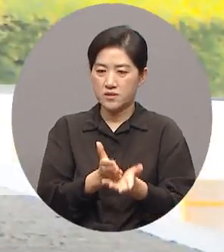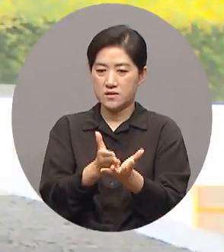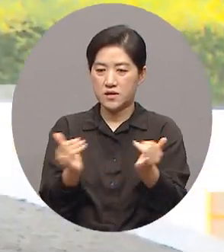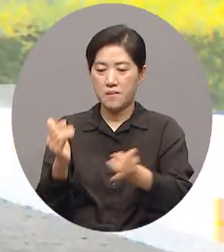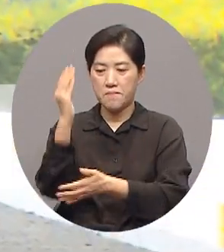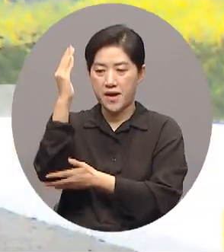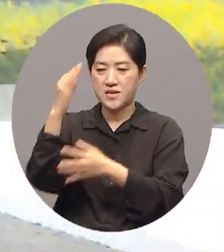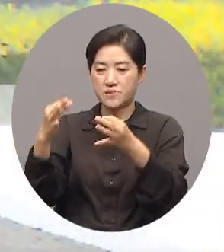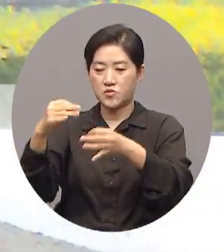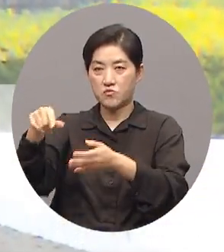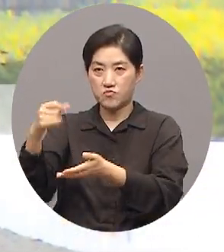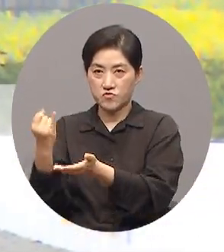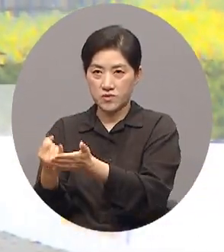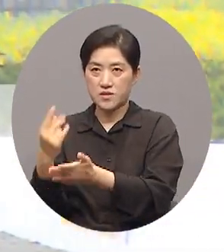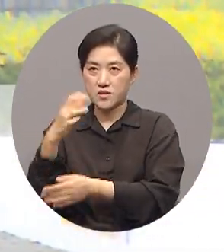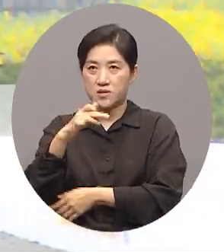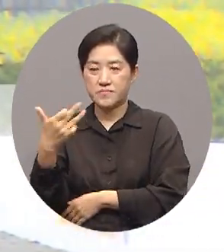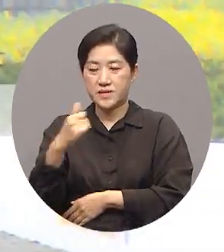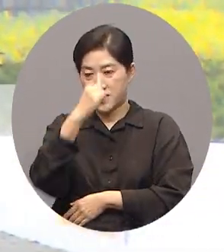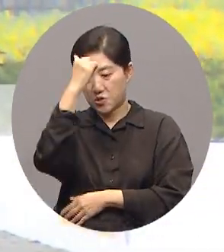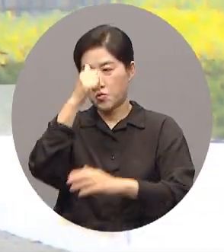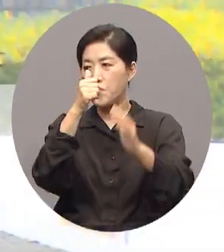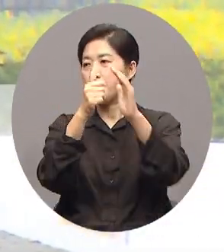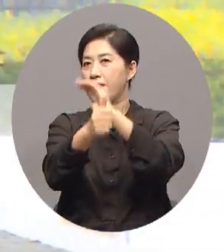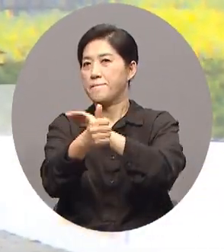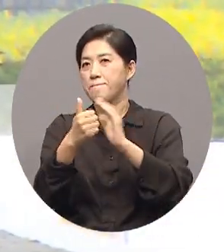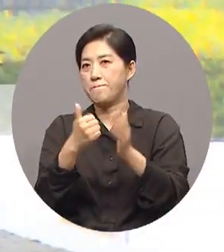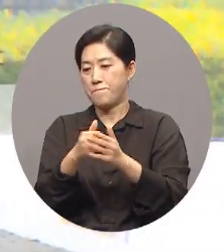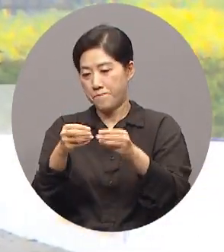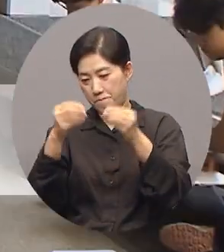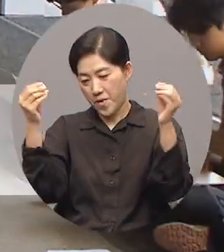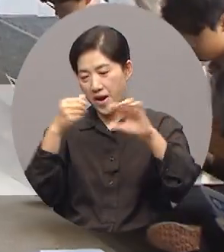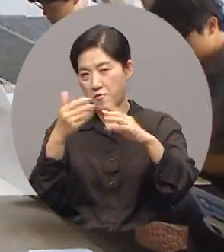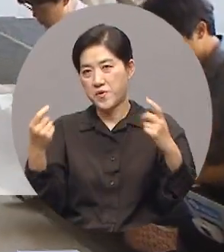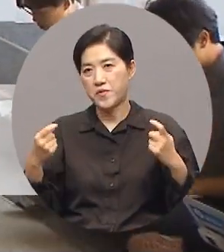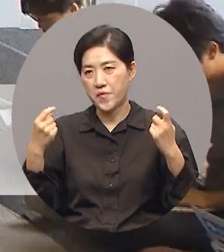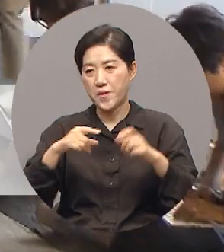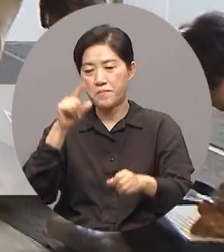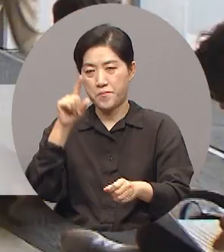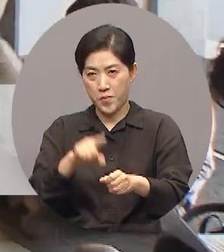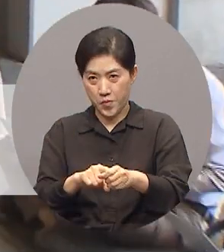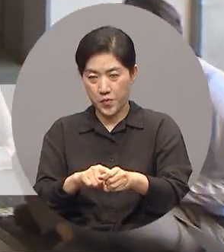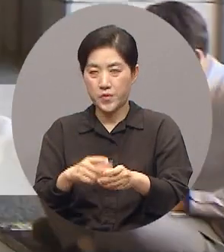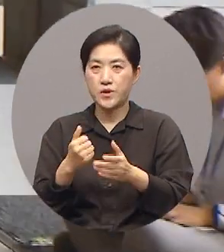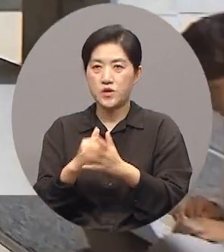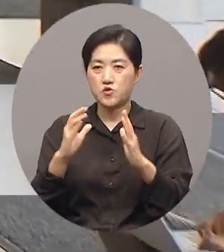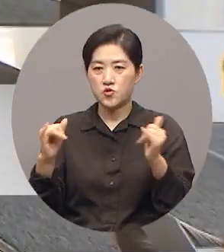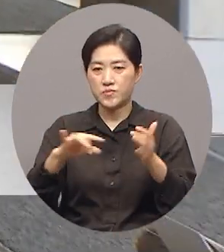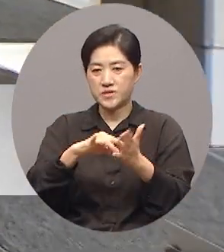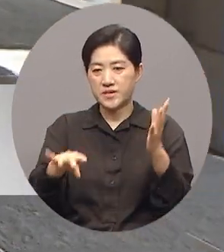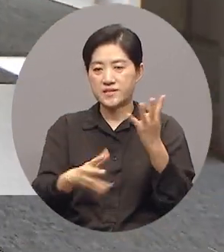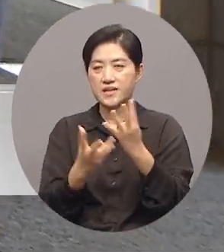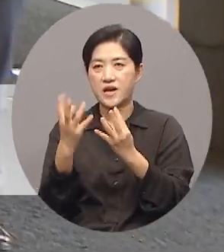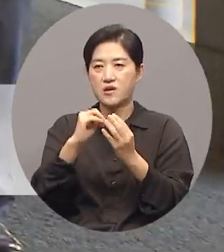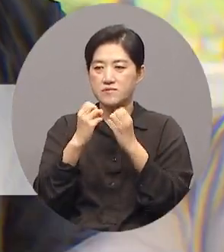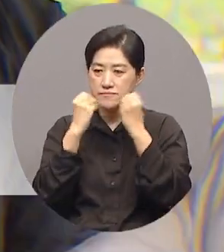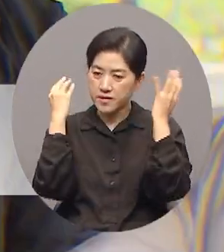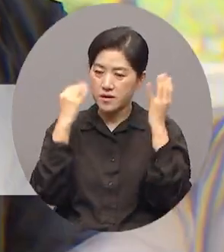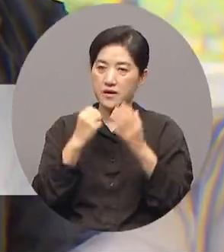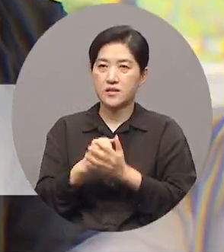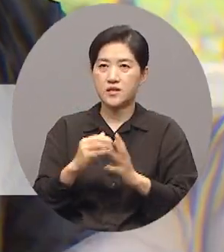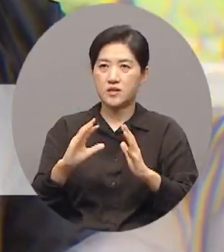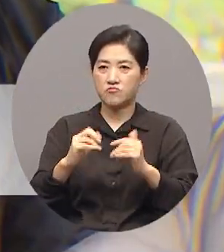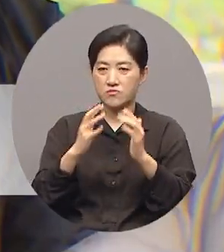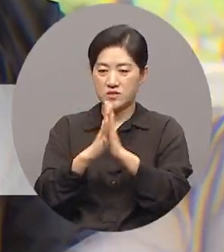김정숙 여사의 2018년 인도 방문은 사실상 해외 여행을 목적으로 국민세금 4억원을 탕진한